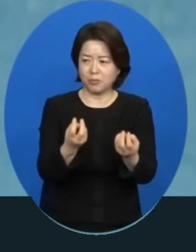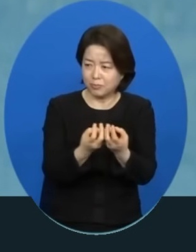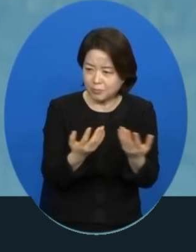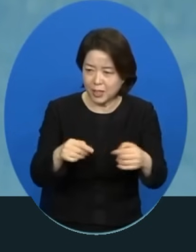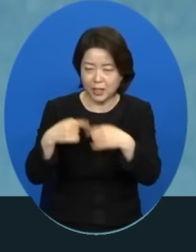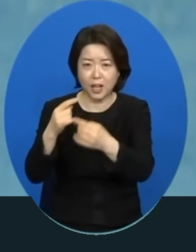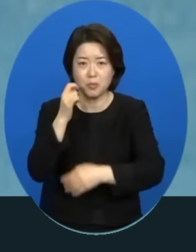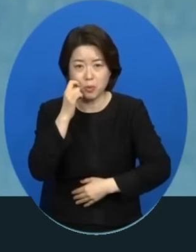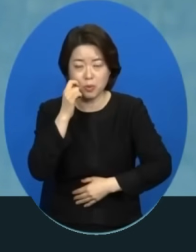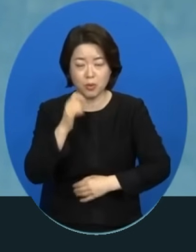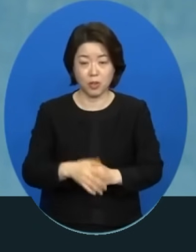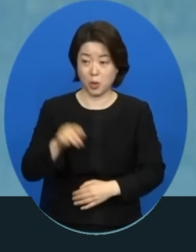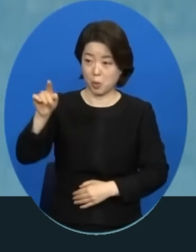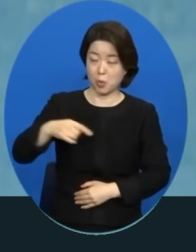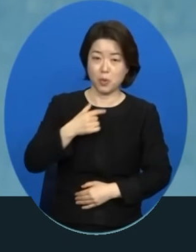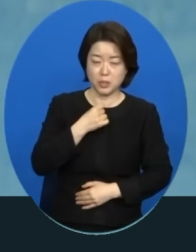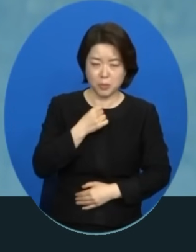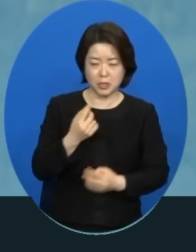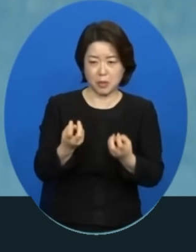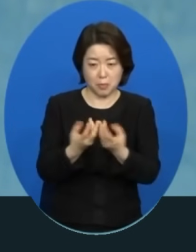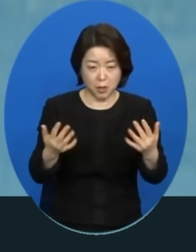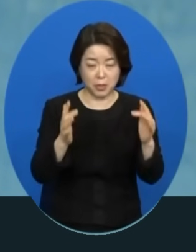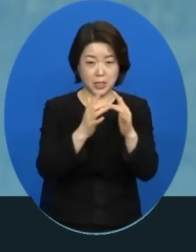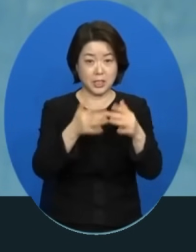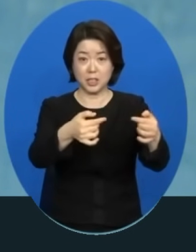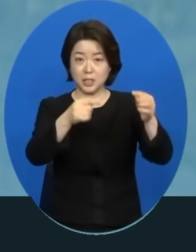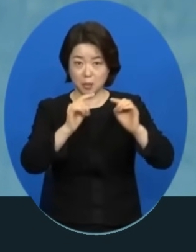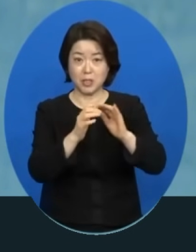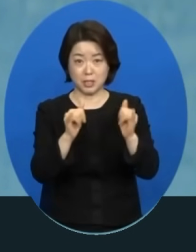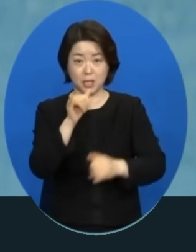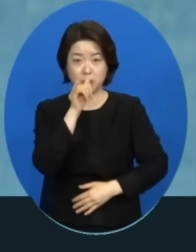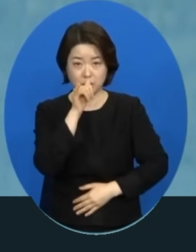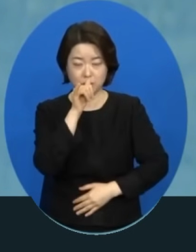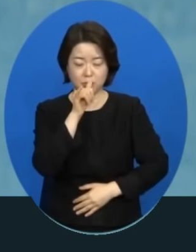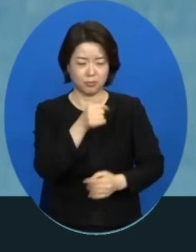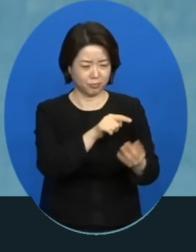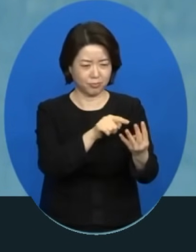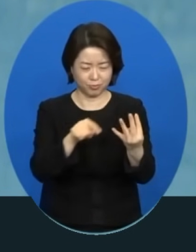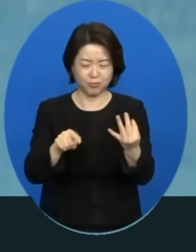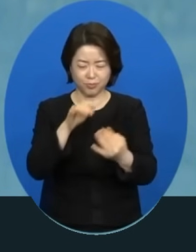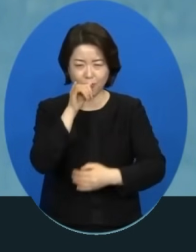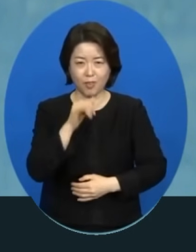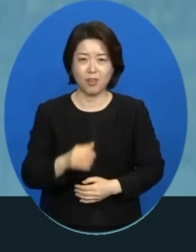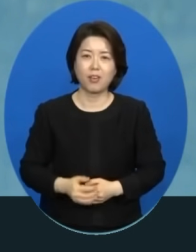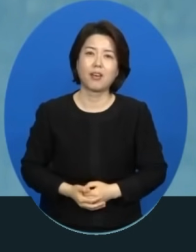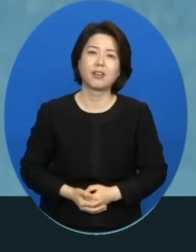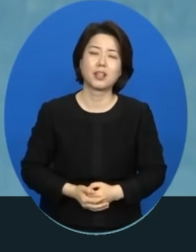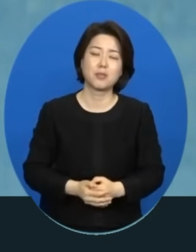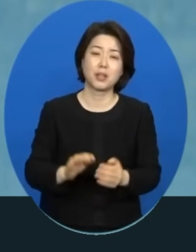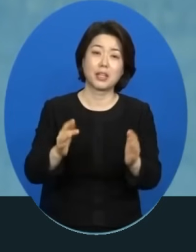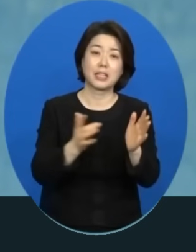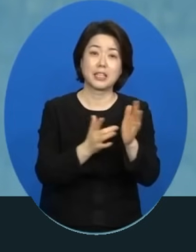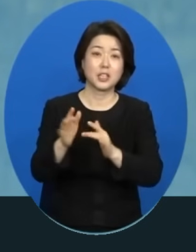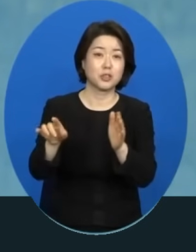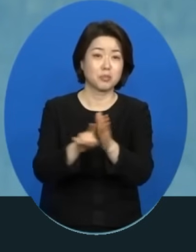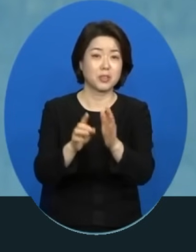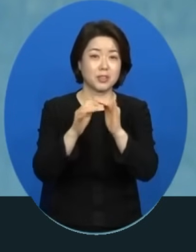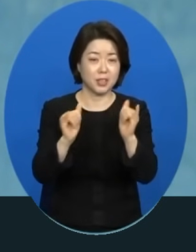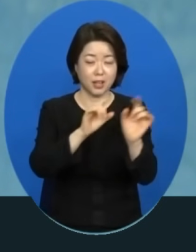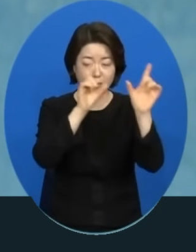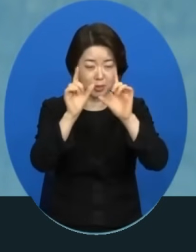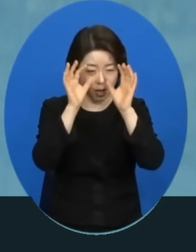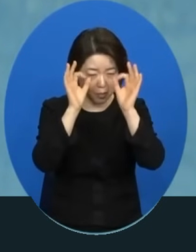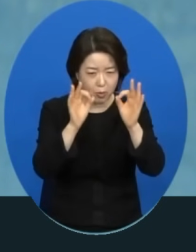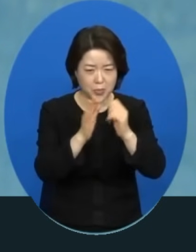없이 온라인으로 오신 분들도 계시리라 생각해요. 그래서 이 그리스도인들의 삶은 투쟁입니다. 투쟁. 이 육신의